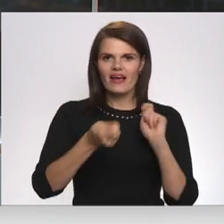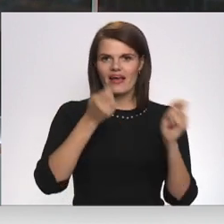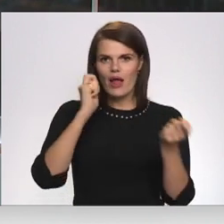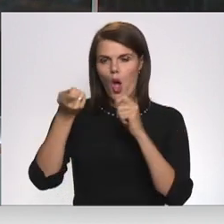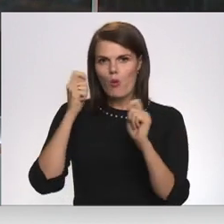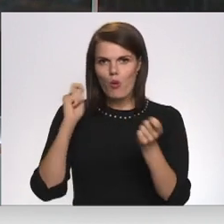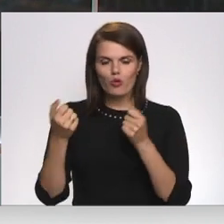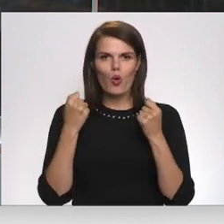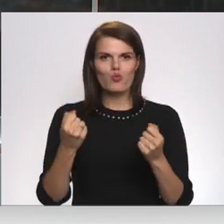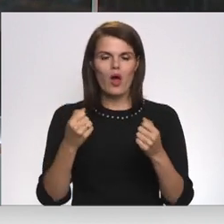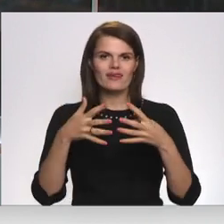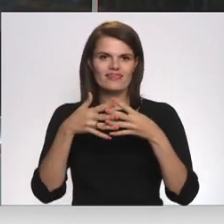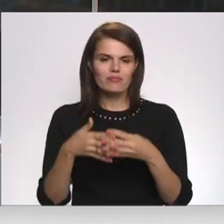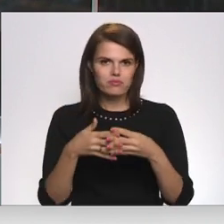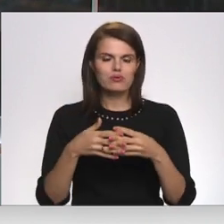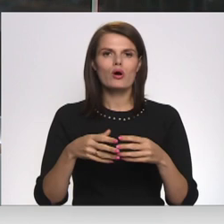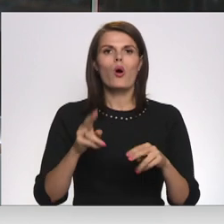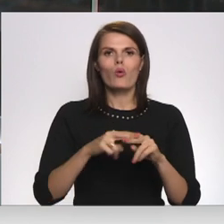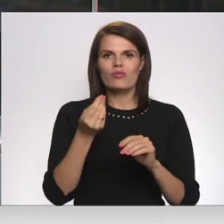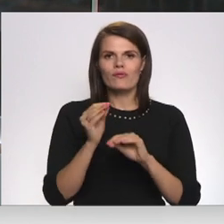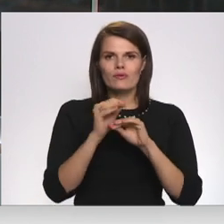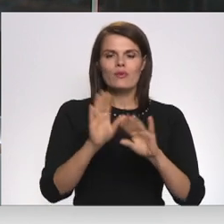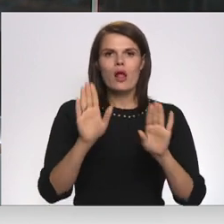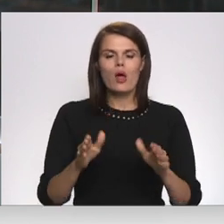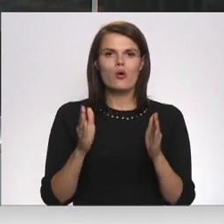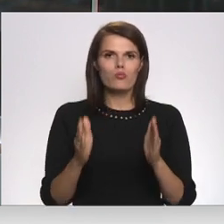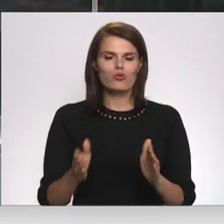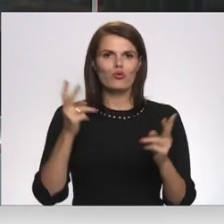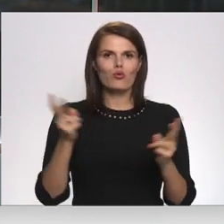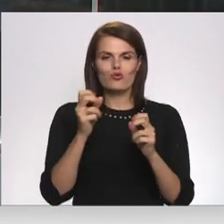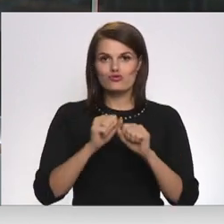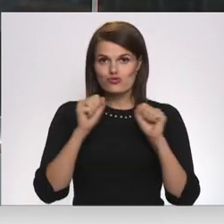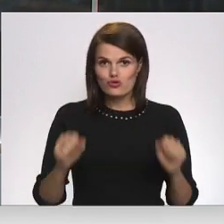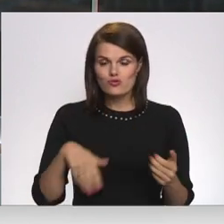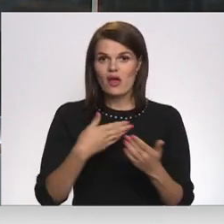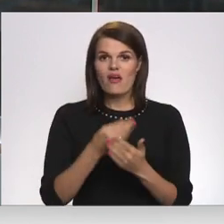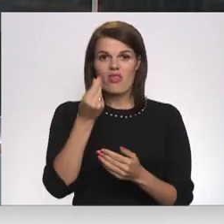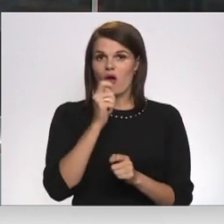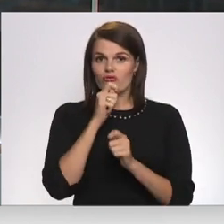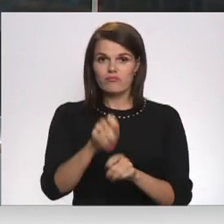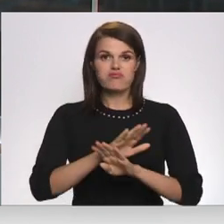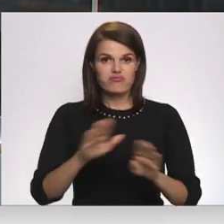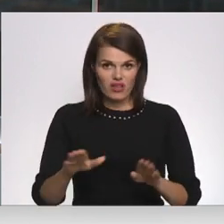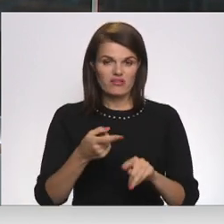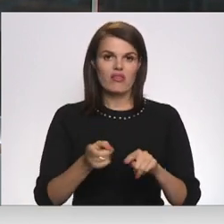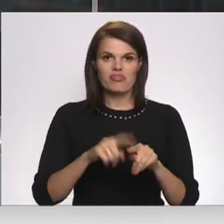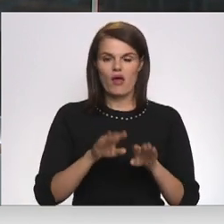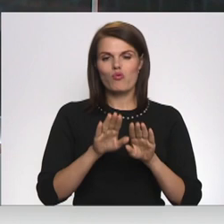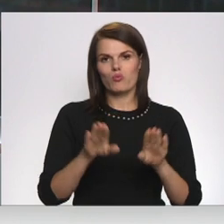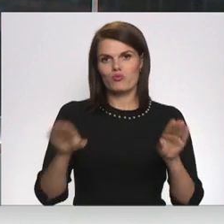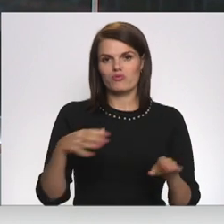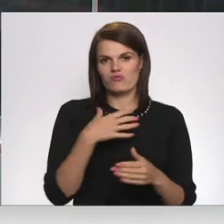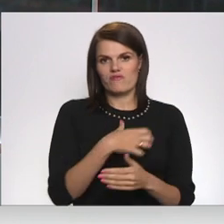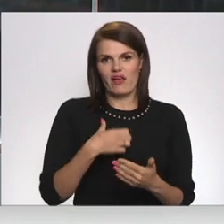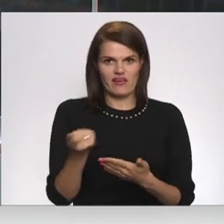un investīcijas uguns drošības sistēmās. Ja nauda darbiem netiks piešķirta, muzeju var nākties slēgt. Plašāk stāsta Dāvids